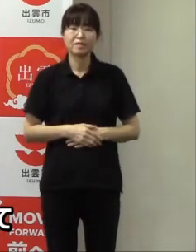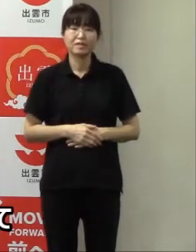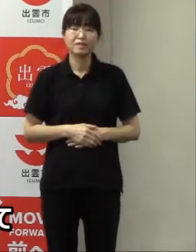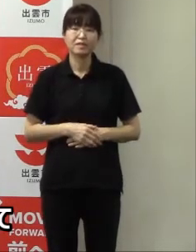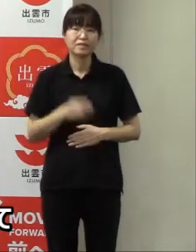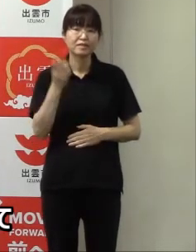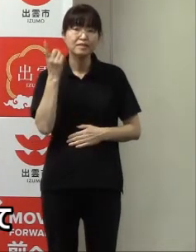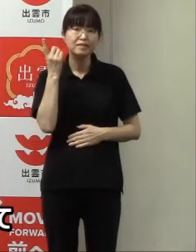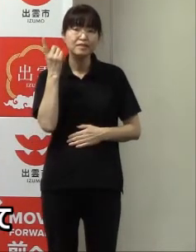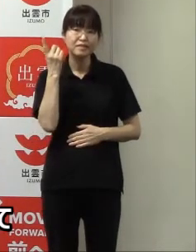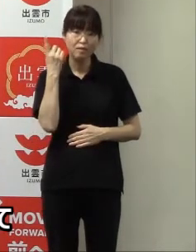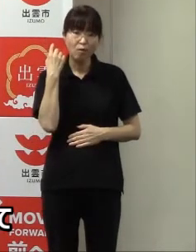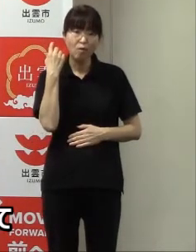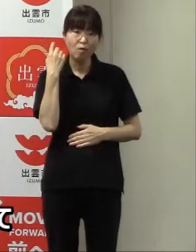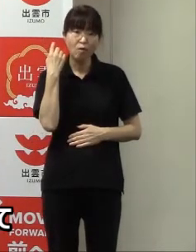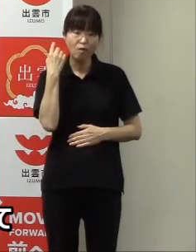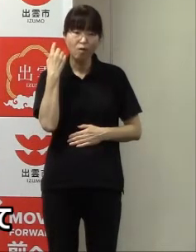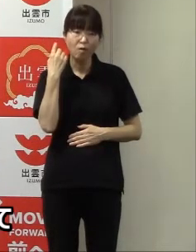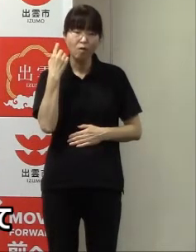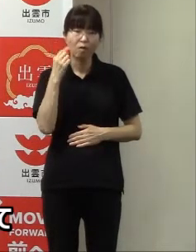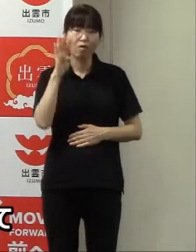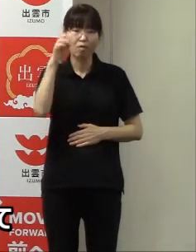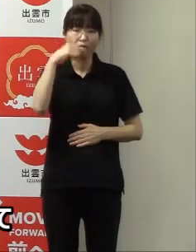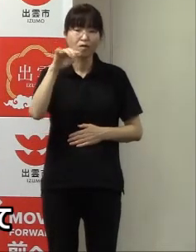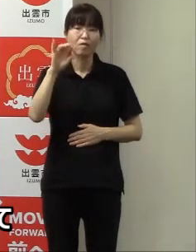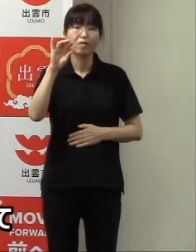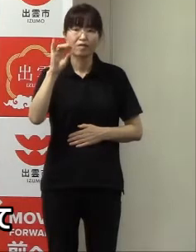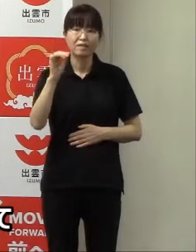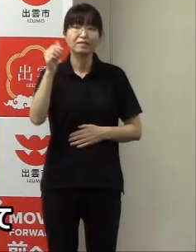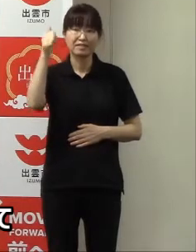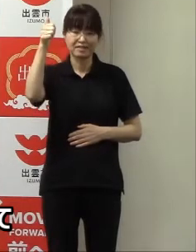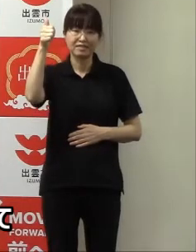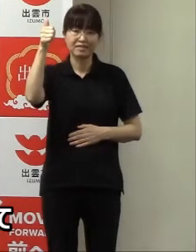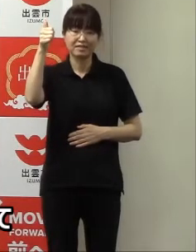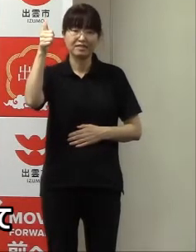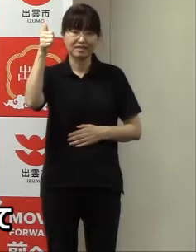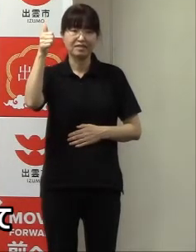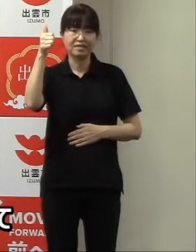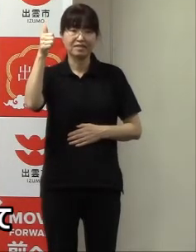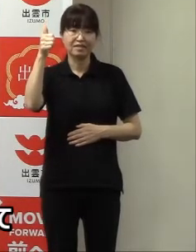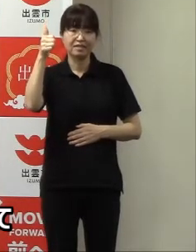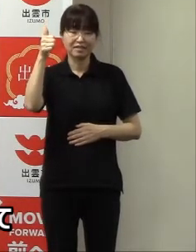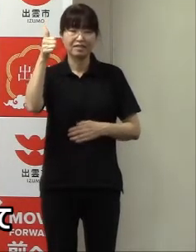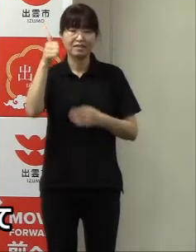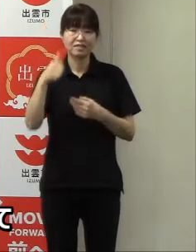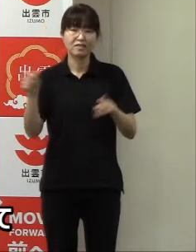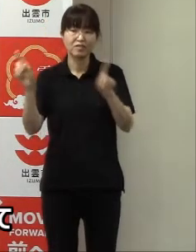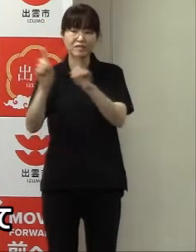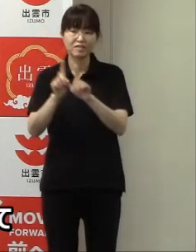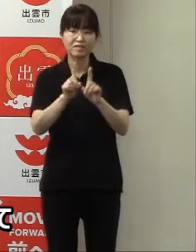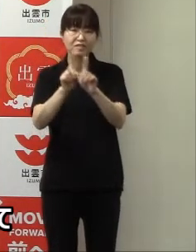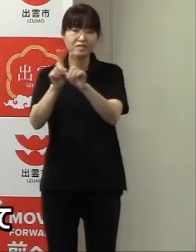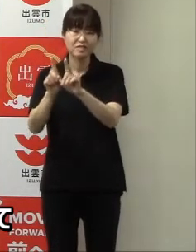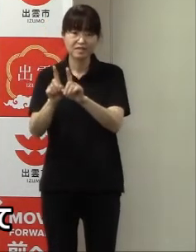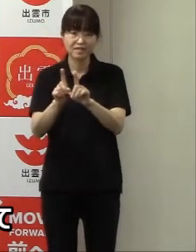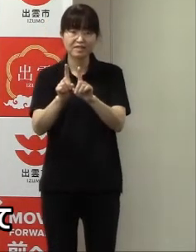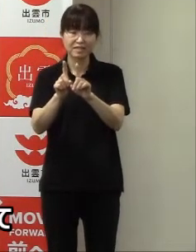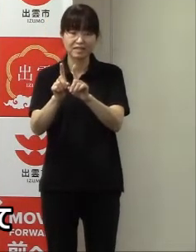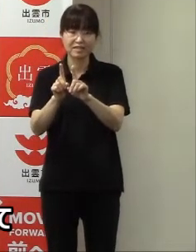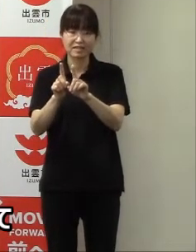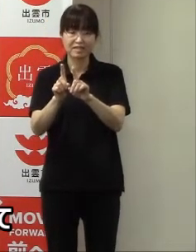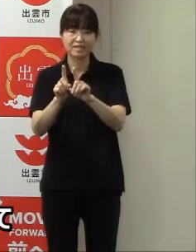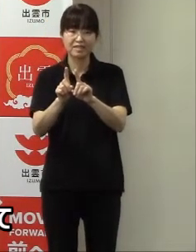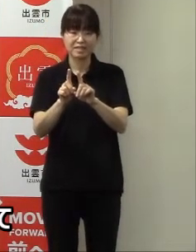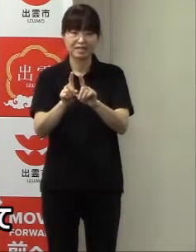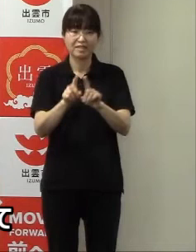昨日知事、丸山知事と一緒に同行されて、私どもお頼みに